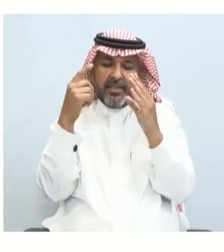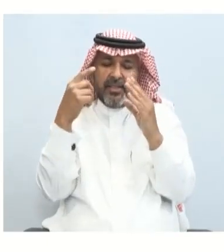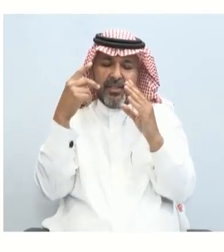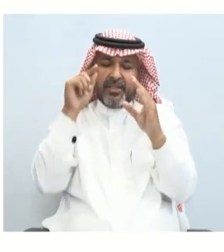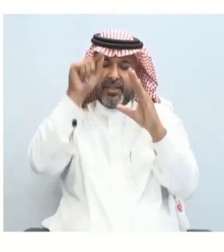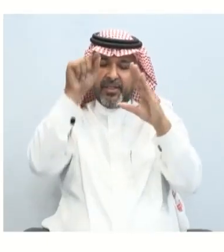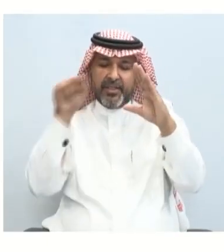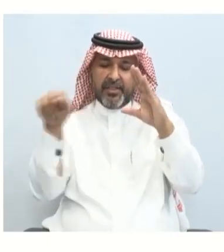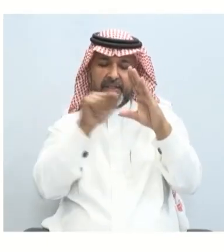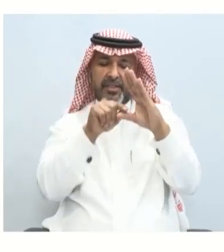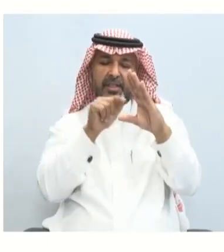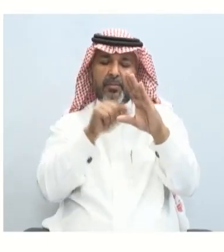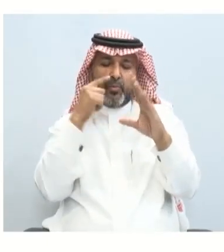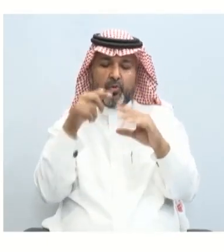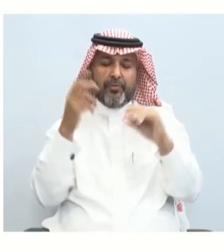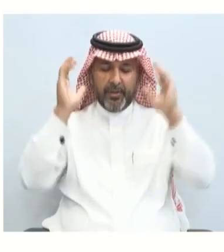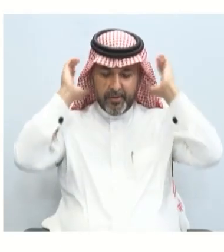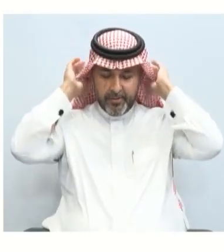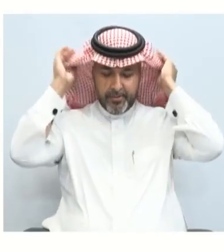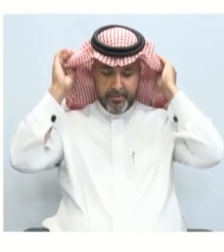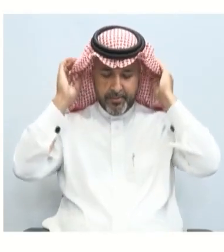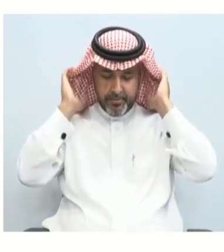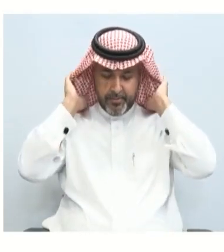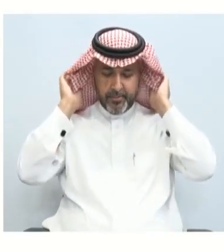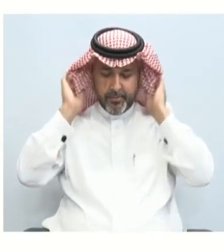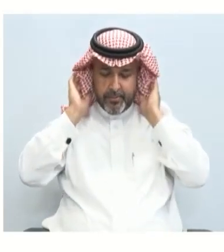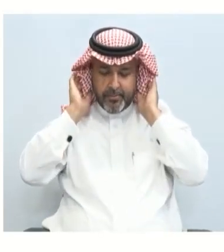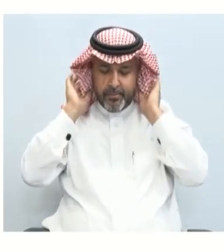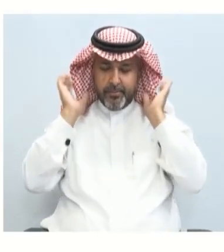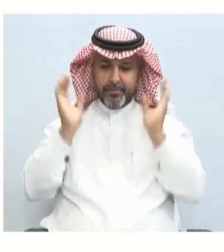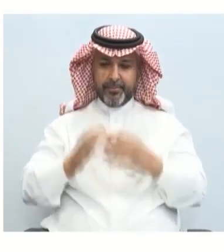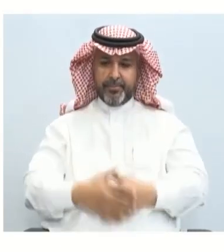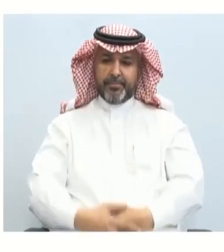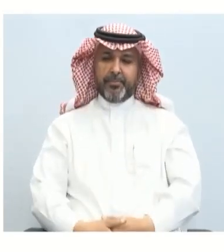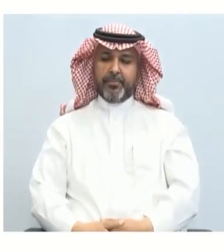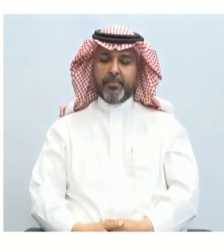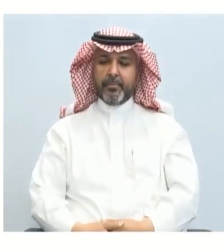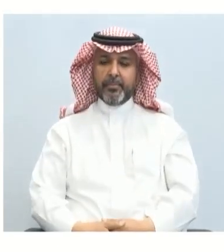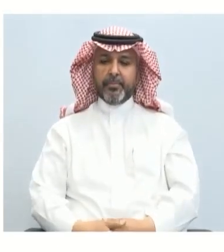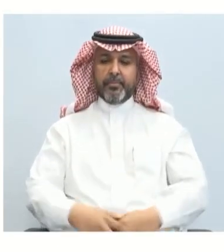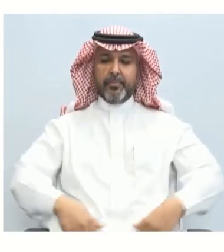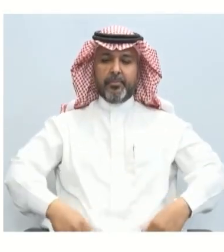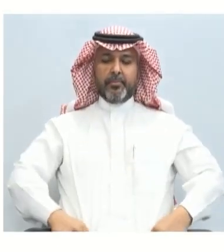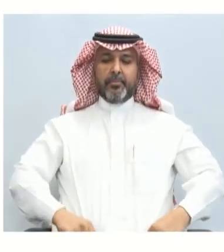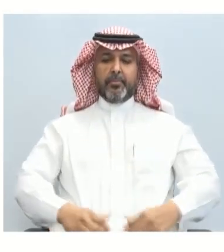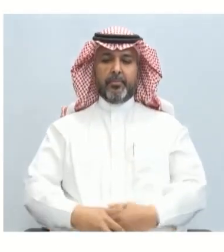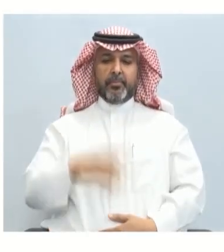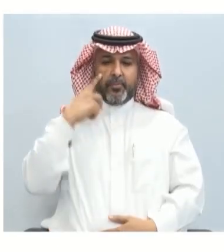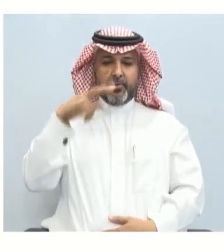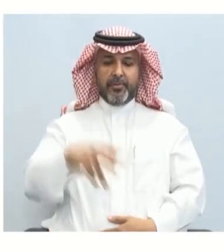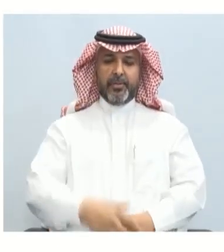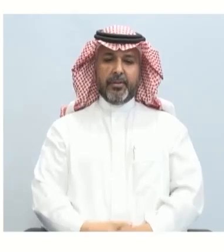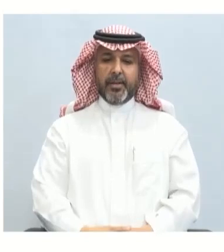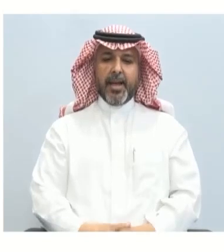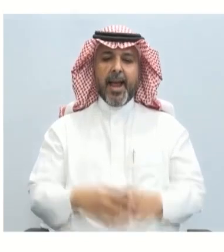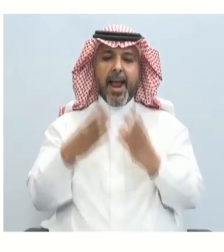الدوال المثلثيه ونوجد احنا طبعا الزاويه المجهوله باستخدام الدوال المثلثيه العكسيه مثل هذا السؤال قال لك